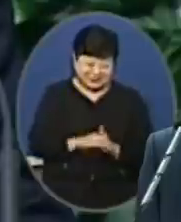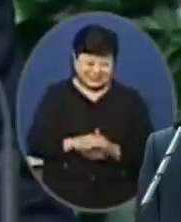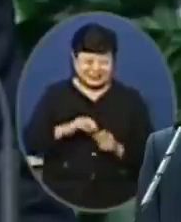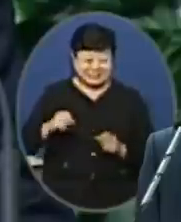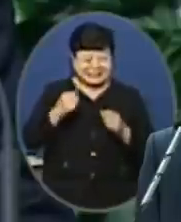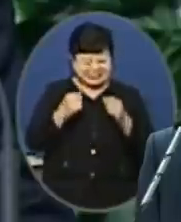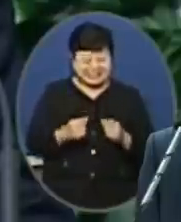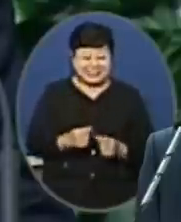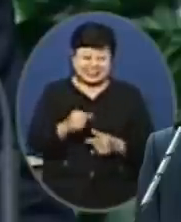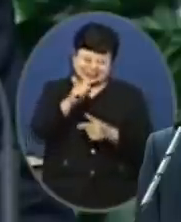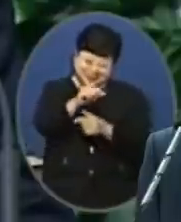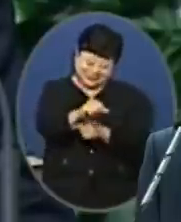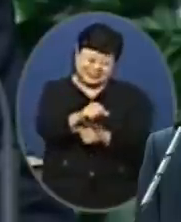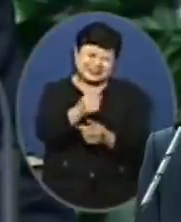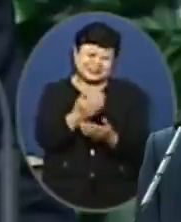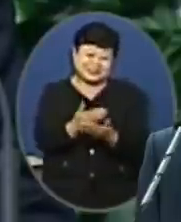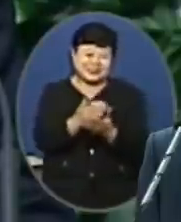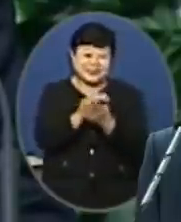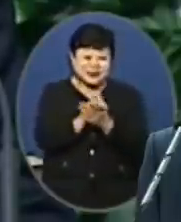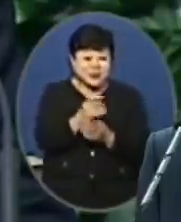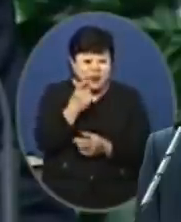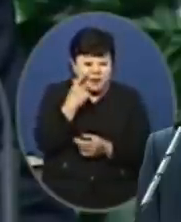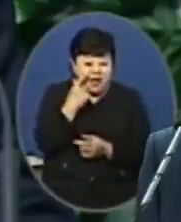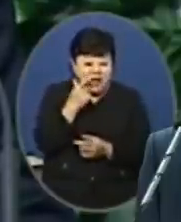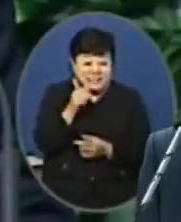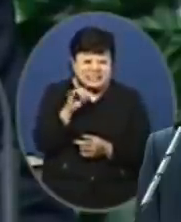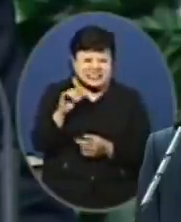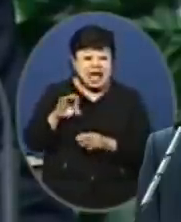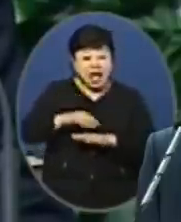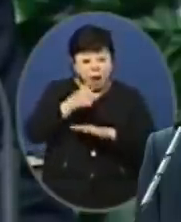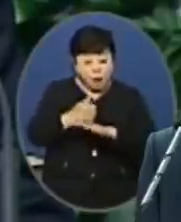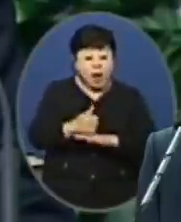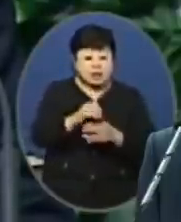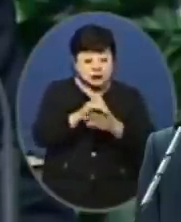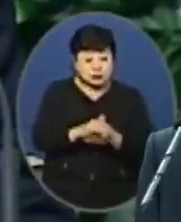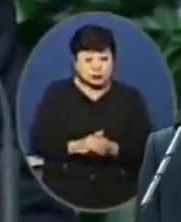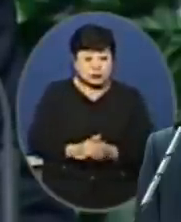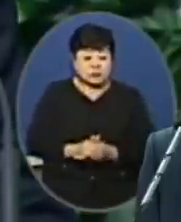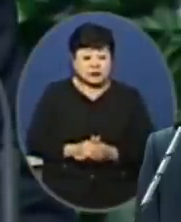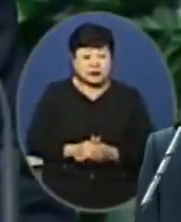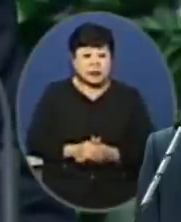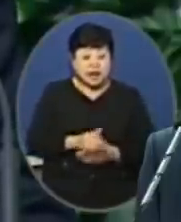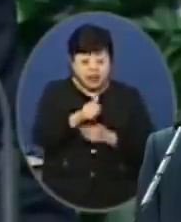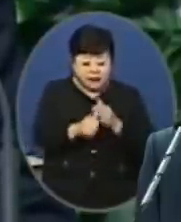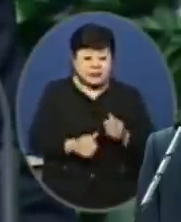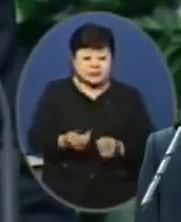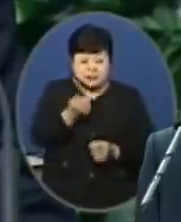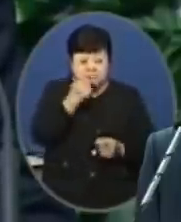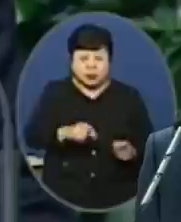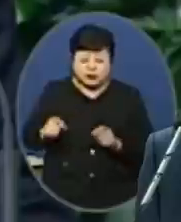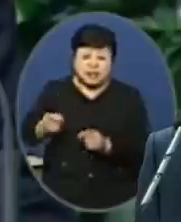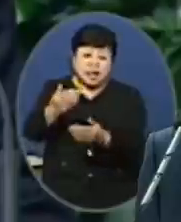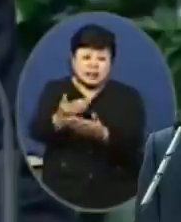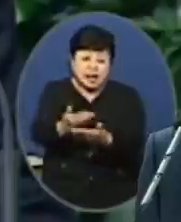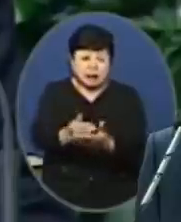길게 살게 해 주시옵소서. 히스기야 왕이 그렇게 기도했습니다. 하나님,